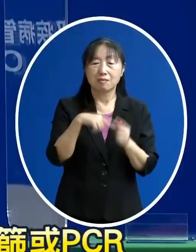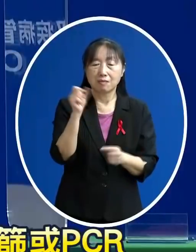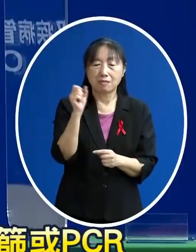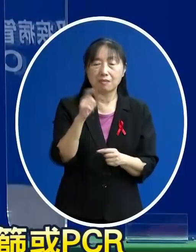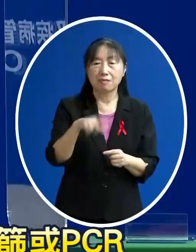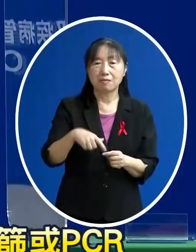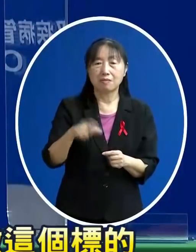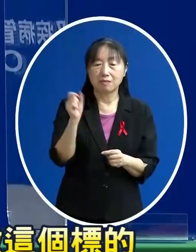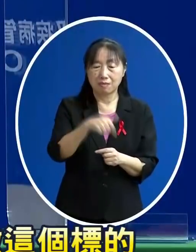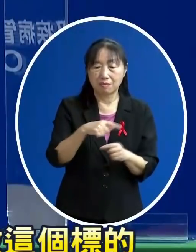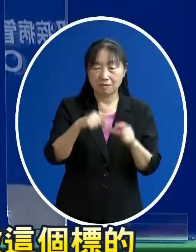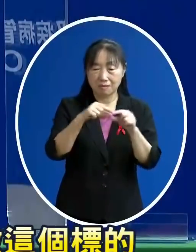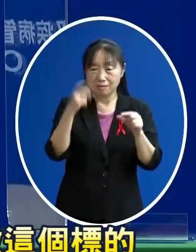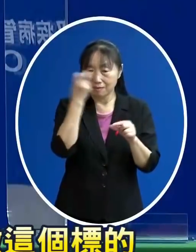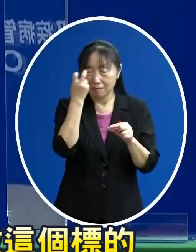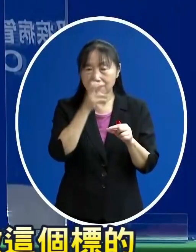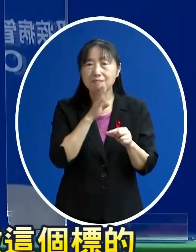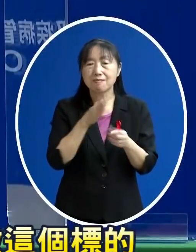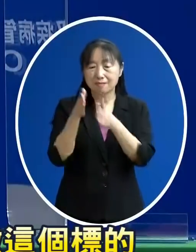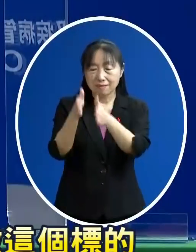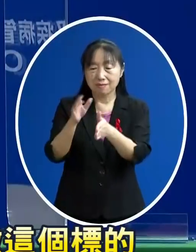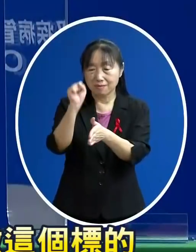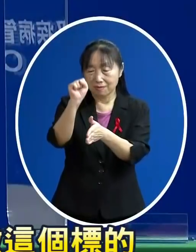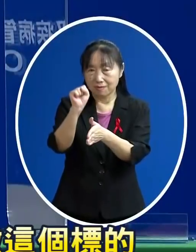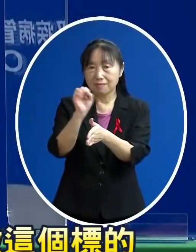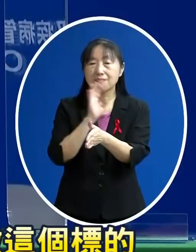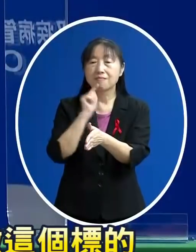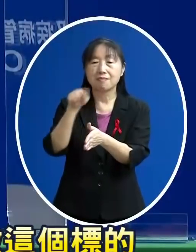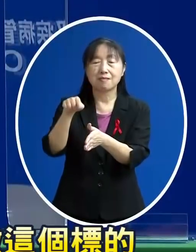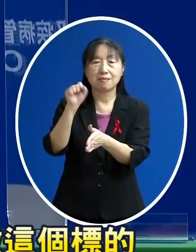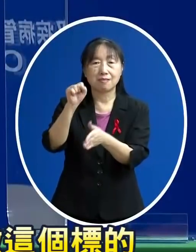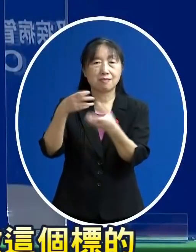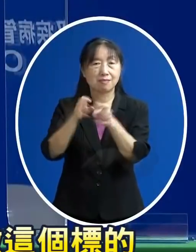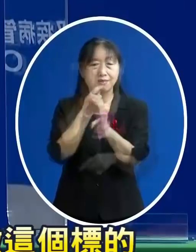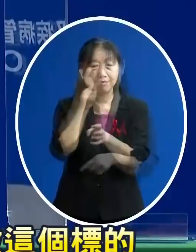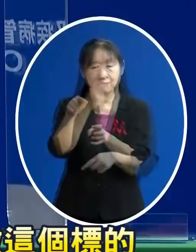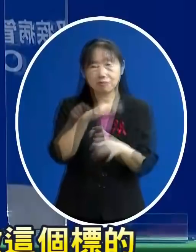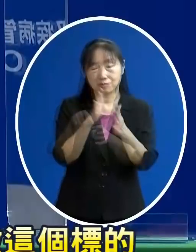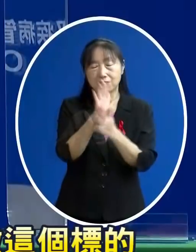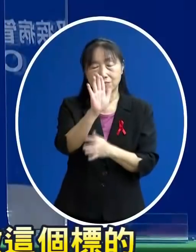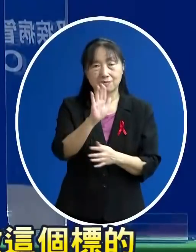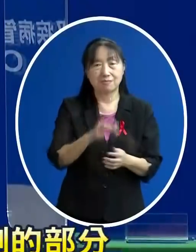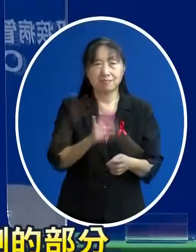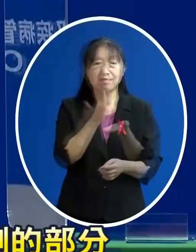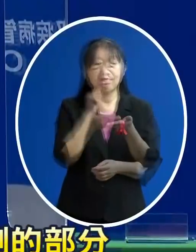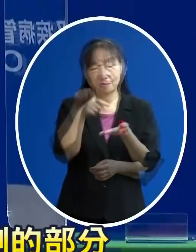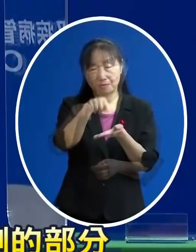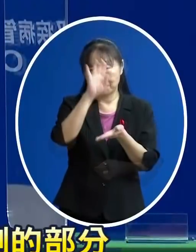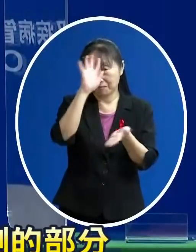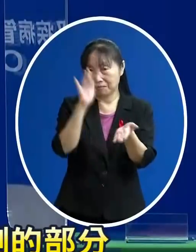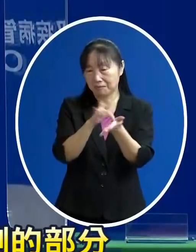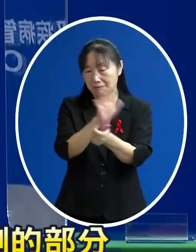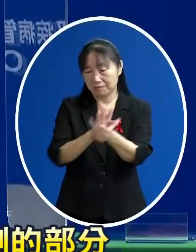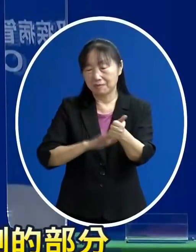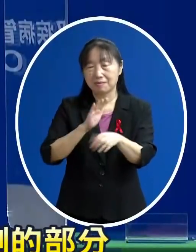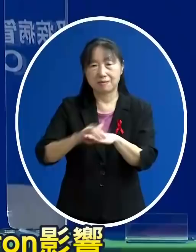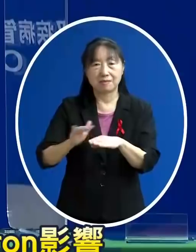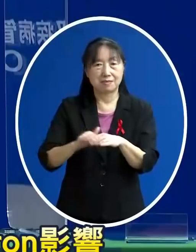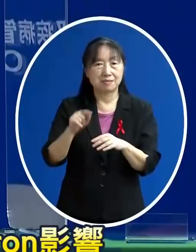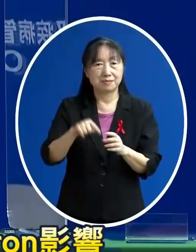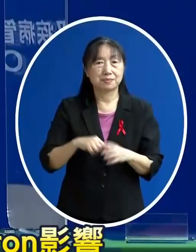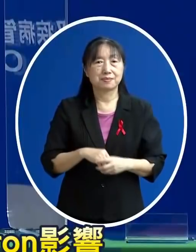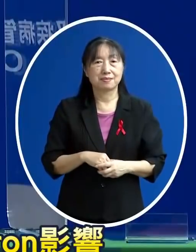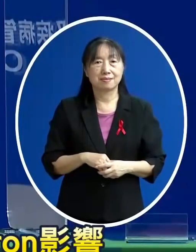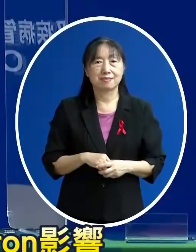筛或 PCR， 是有针对这个 S 蛋白来做这个标的的，那这类的这个产品检测的部分就会受到它这